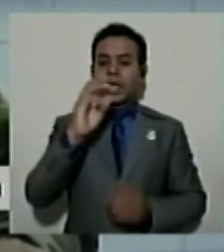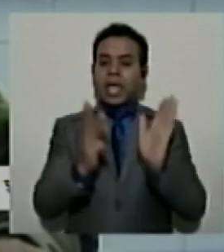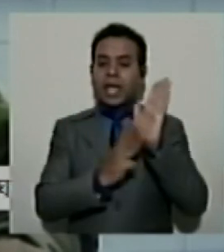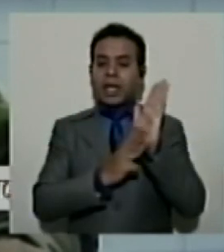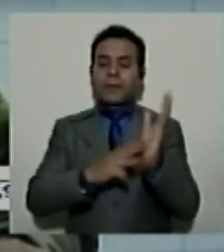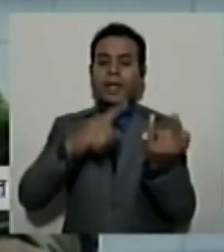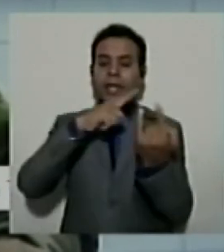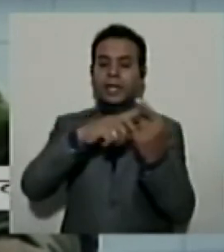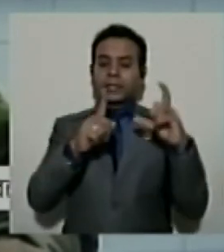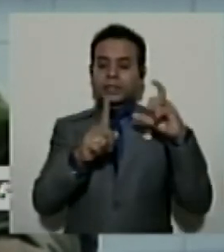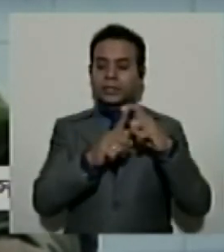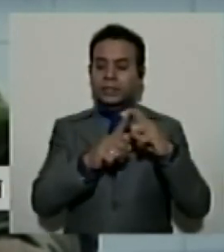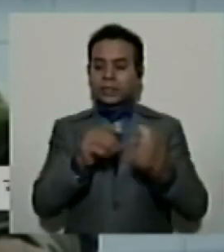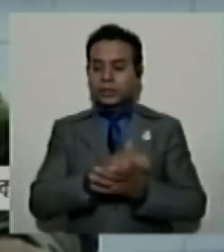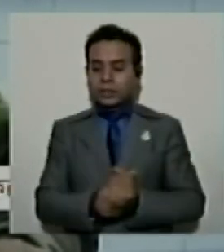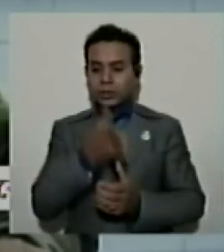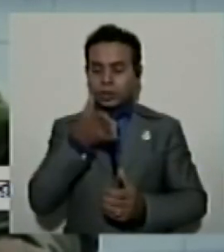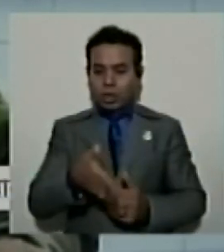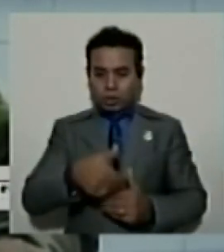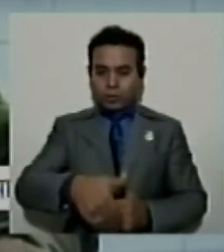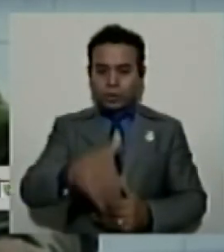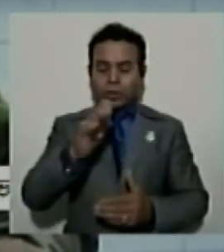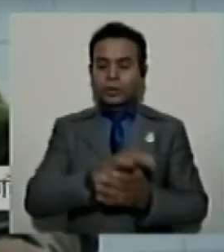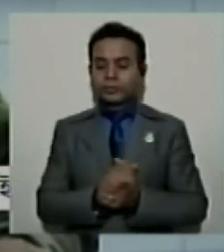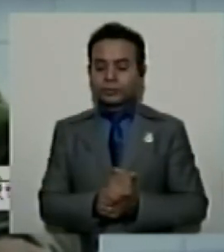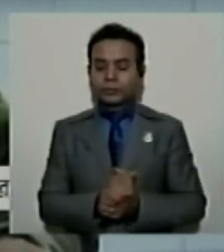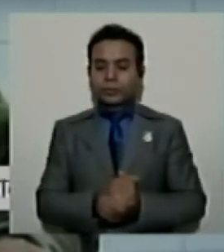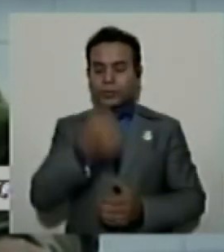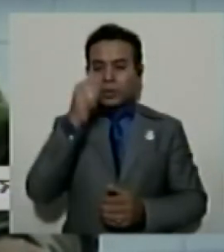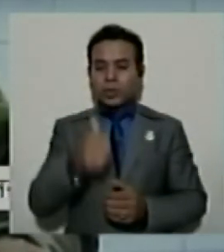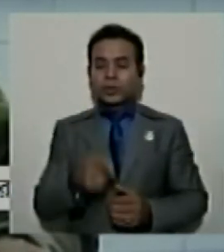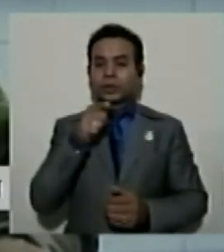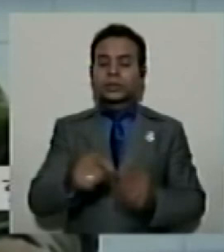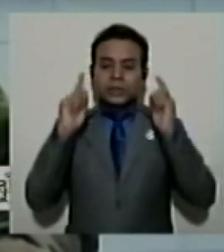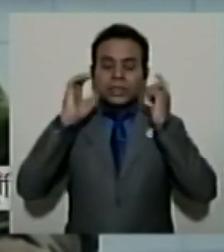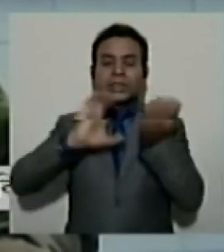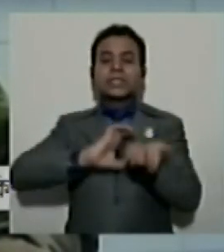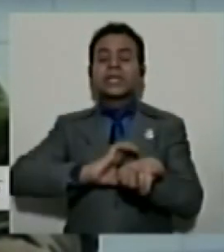সহায়ক সামগ্রী আমরা বিতরণ করেছি তার একটি তথ্য আমি দিতে চাই।